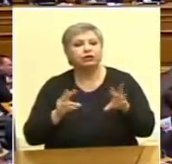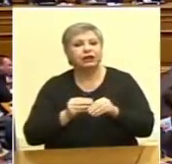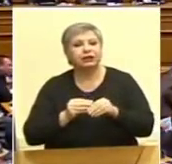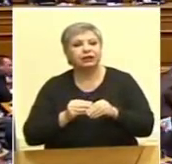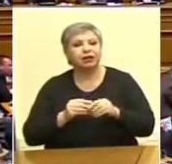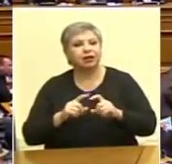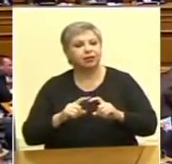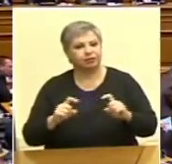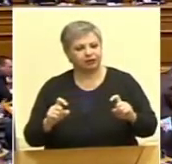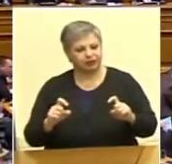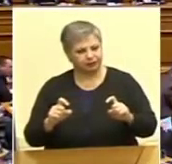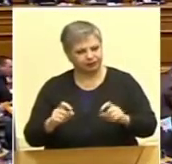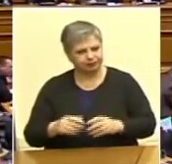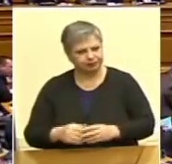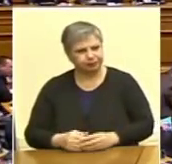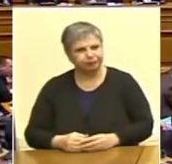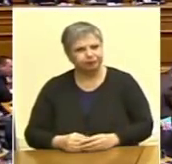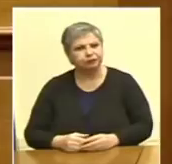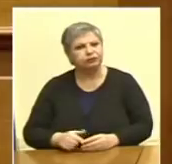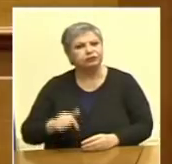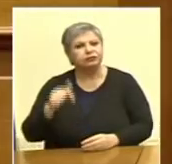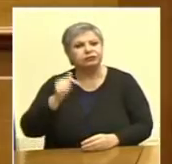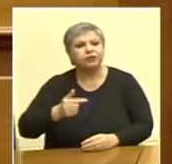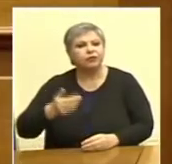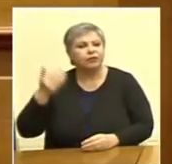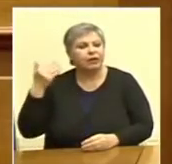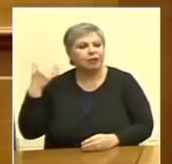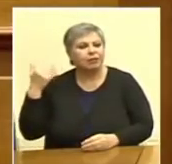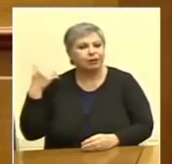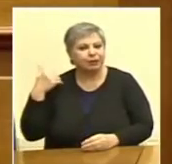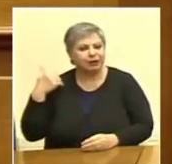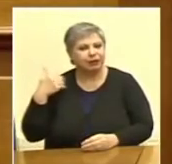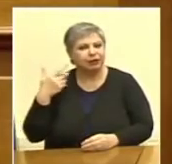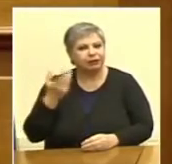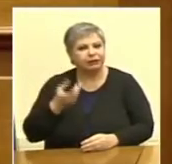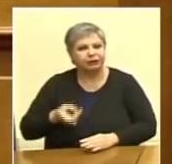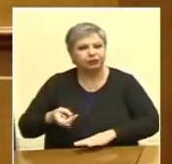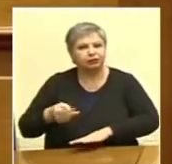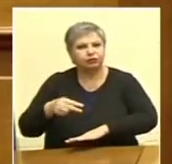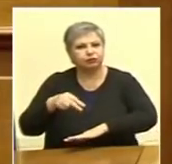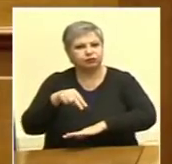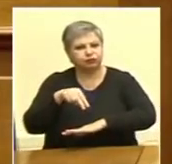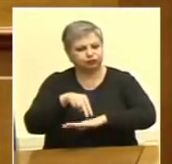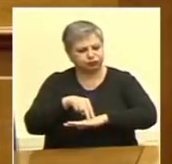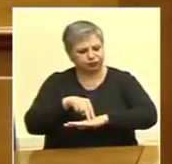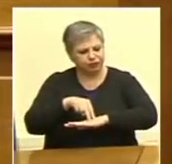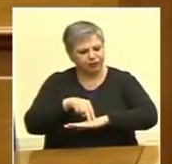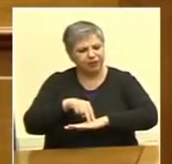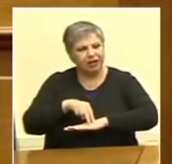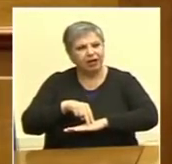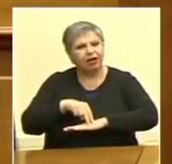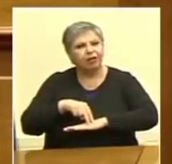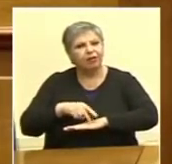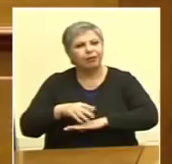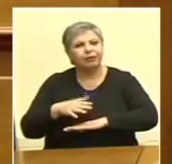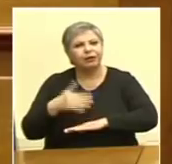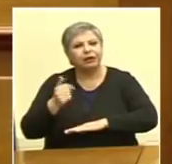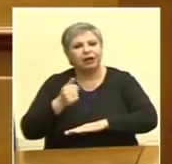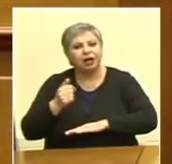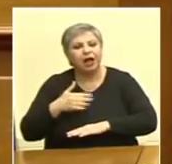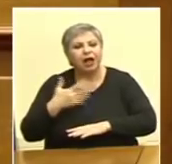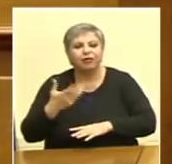σε μια πραγματικά προφητική τοποθέτηση που είναι επίκαιρη λόγω της σημερινής συζήτησης.